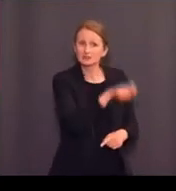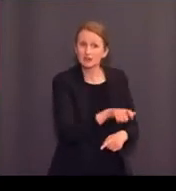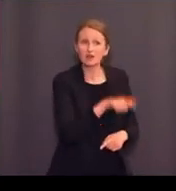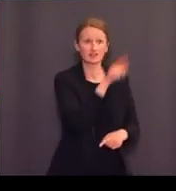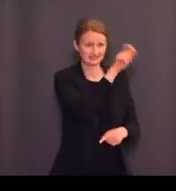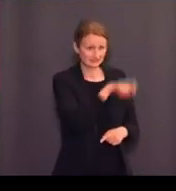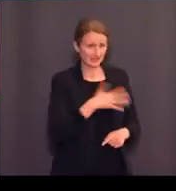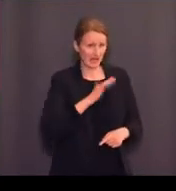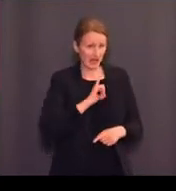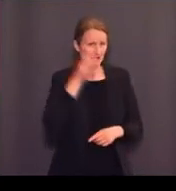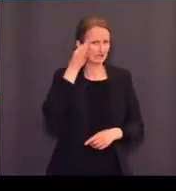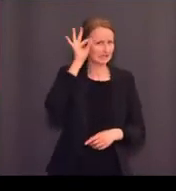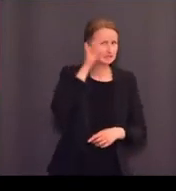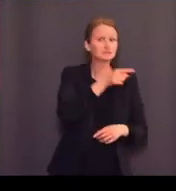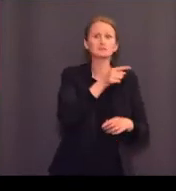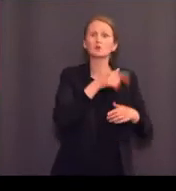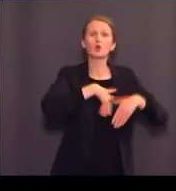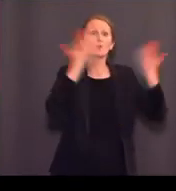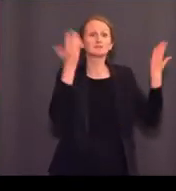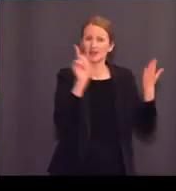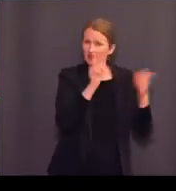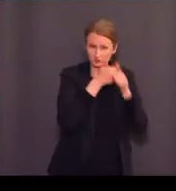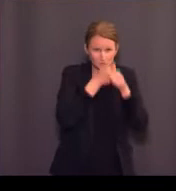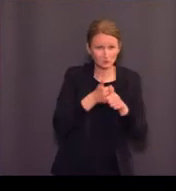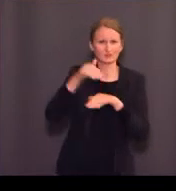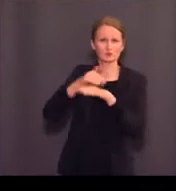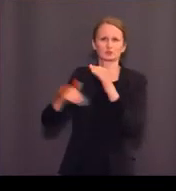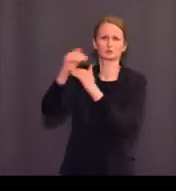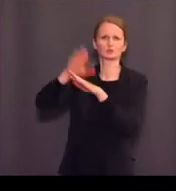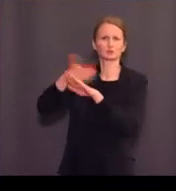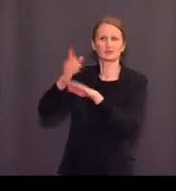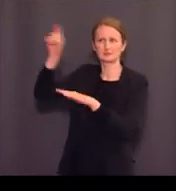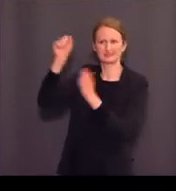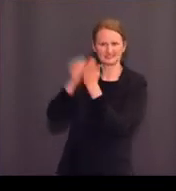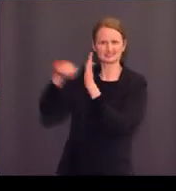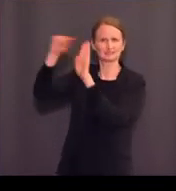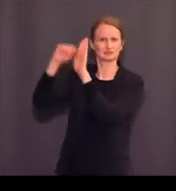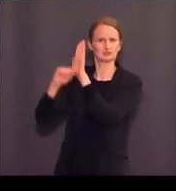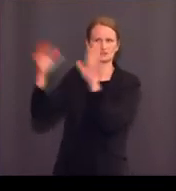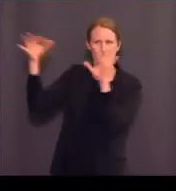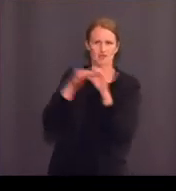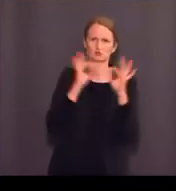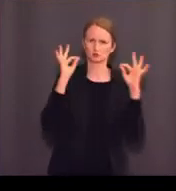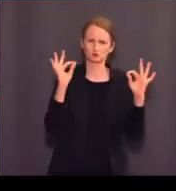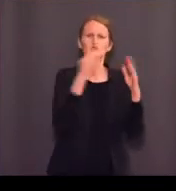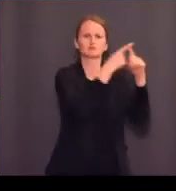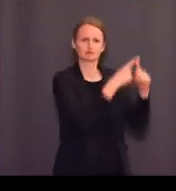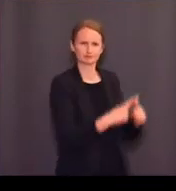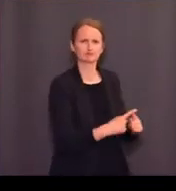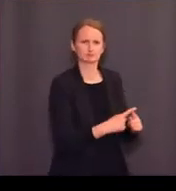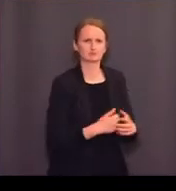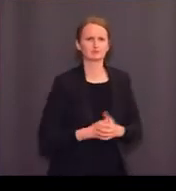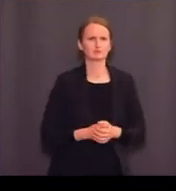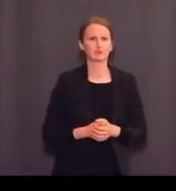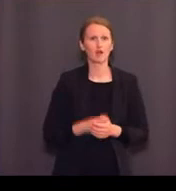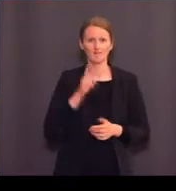critères scientifiques utilisés. Ces personnes n'auront donc aucune démarche à entreprendre pour